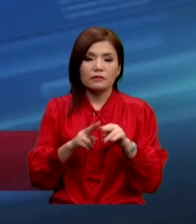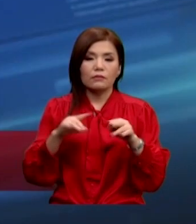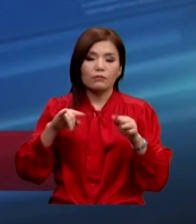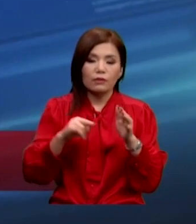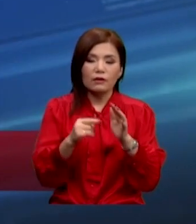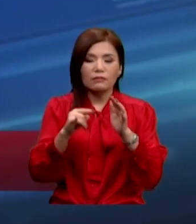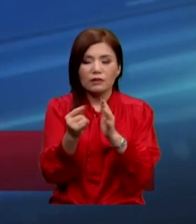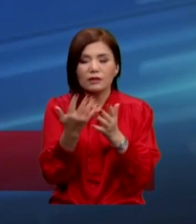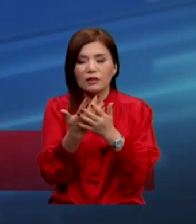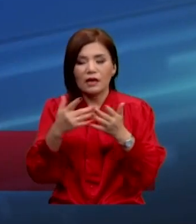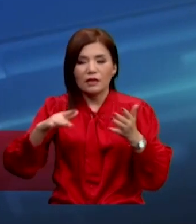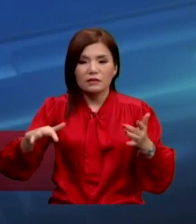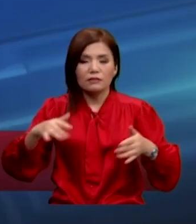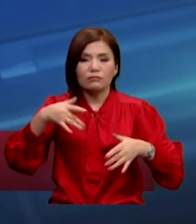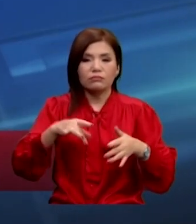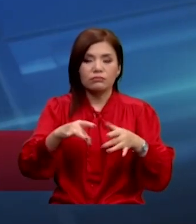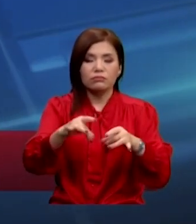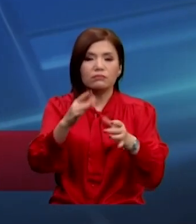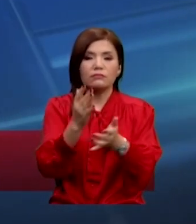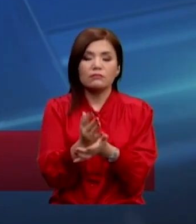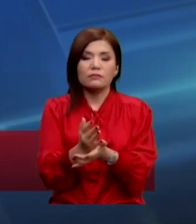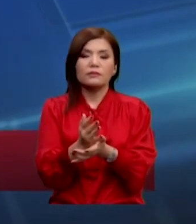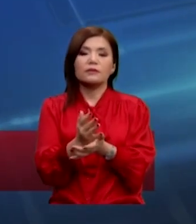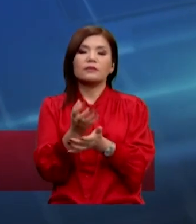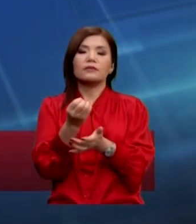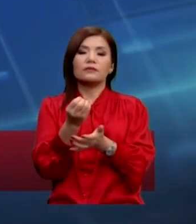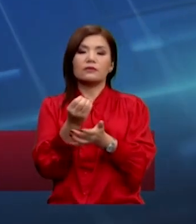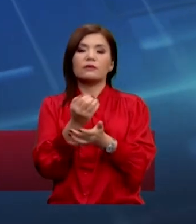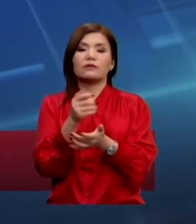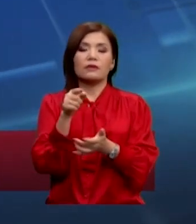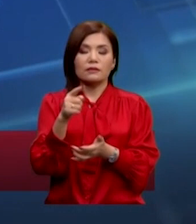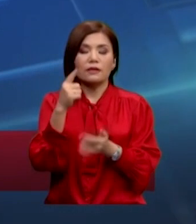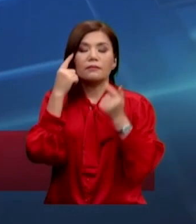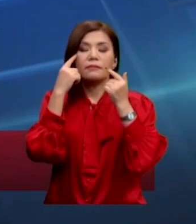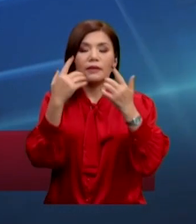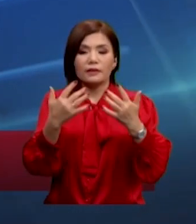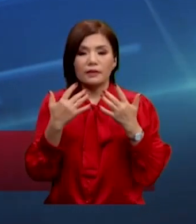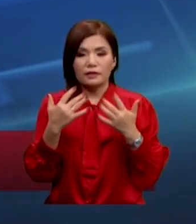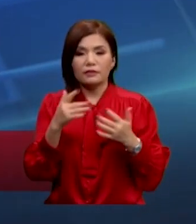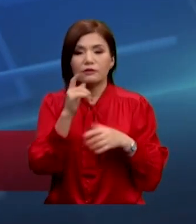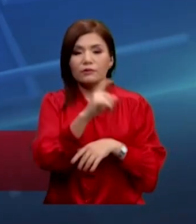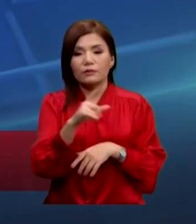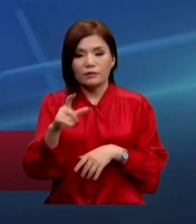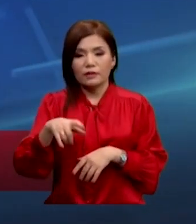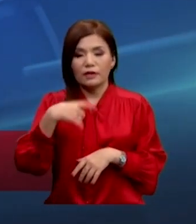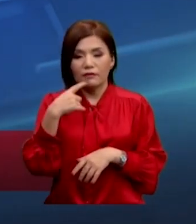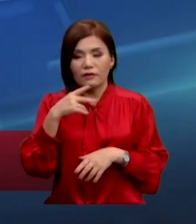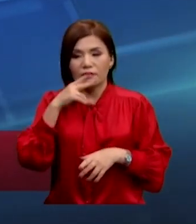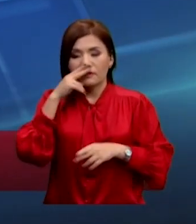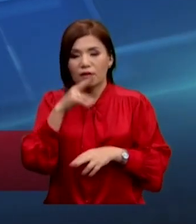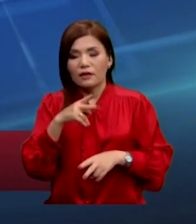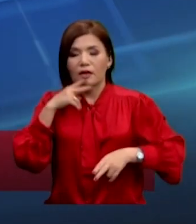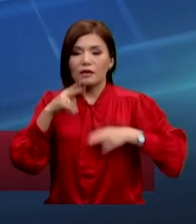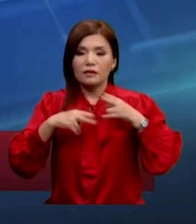образовалась там уже ямы, начали образоваться. Уже тогда было с населением недовольство было.